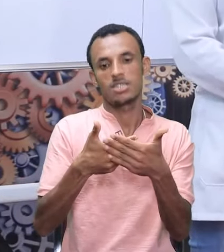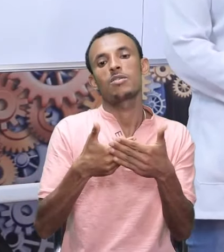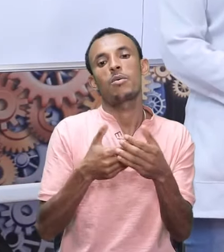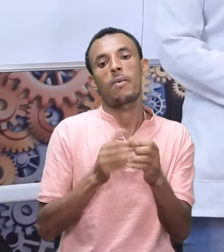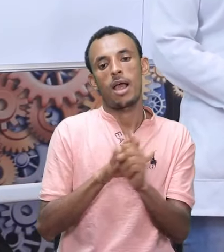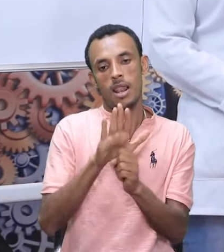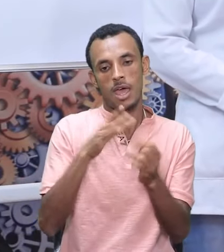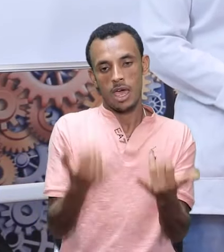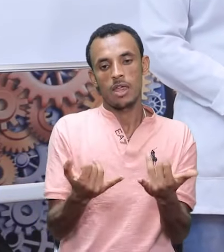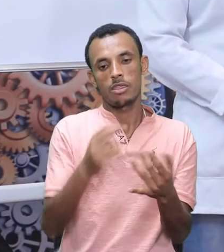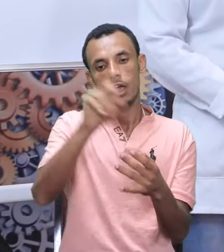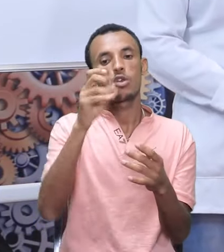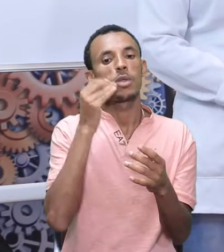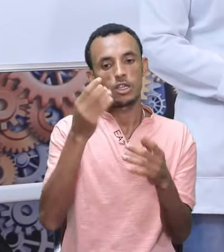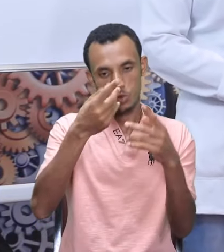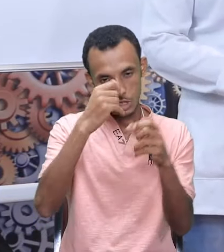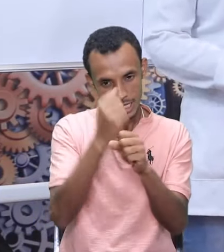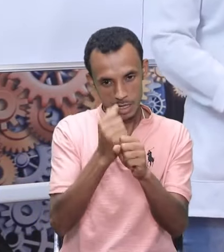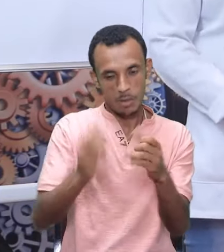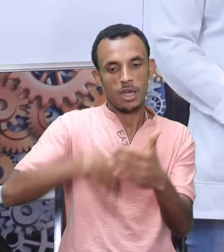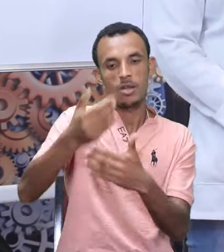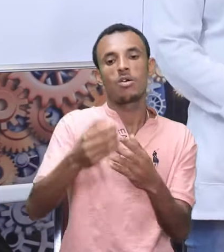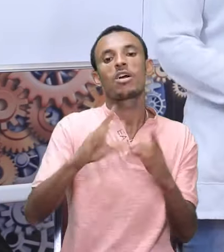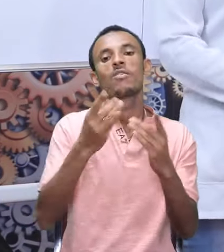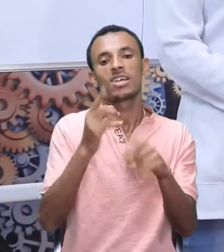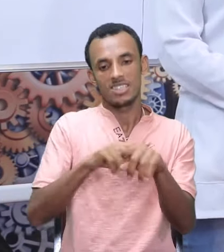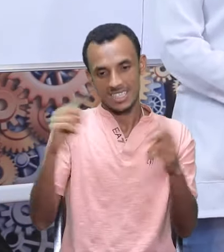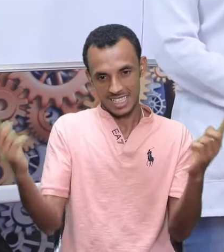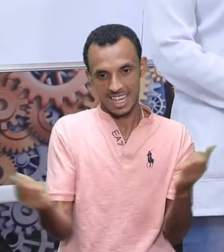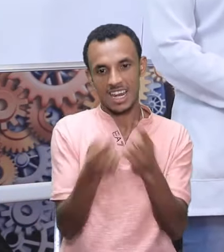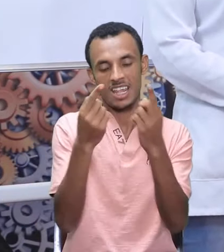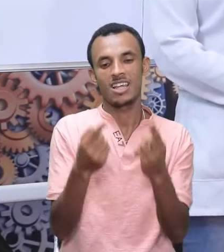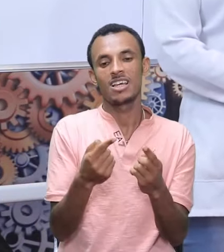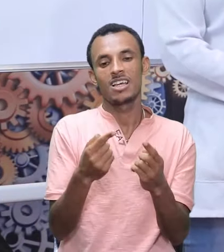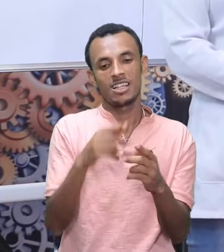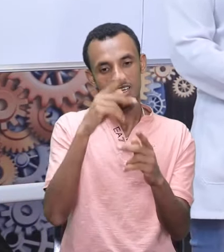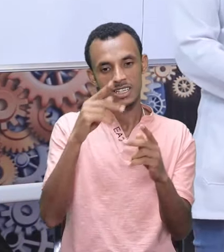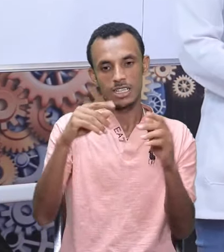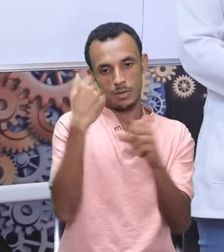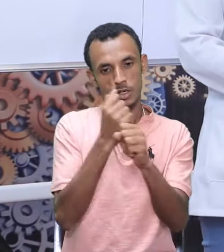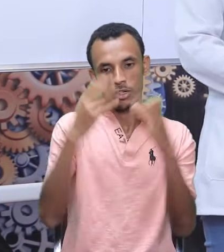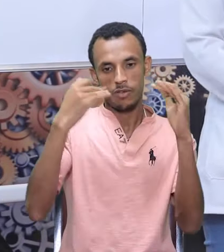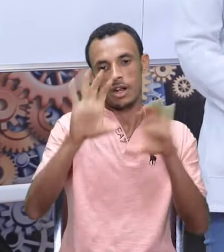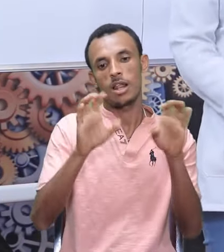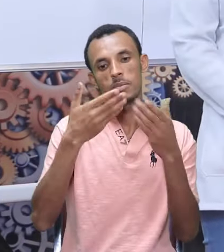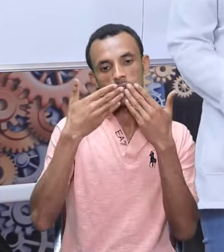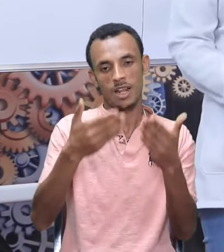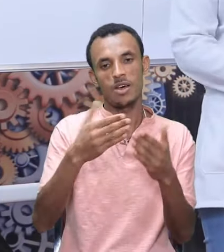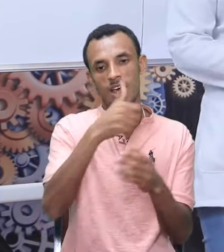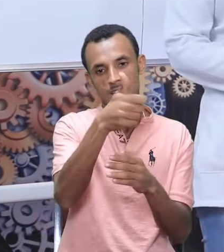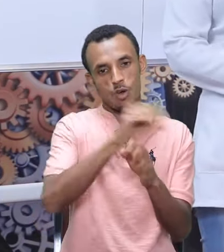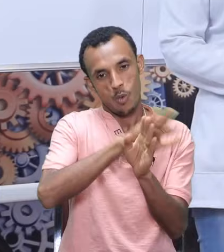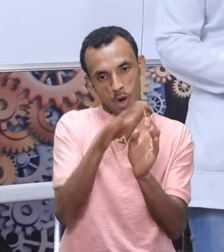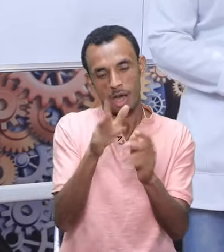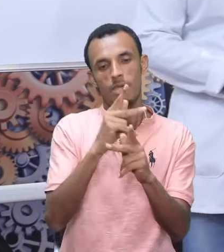እነዚህን ጥያቄዎች በቤታችሁ ሰርታችሁ በሚቀጥለው ክፍለ ጊዜ ስንገናኝ እንደምትሰርታችሁ እንደምትጠብቁኝ ተስፋ አለኝ። አመሰግናለሁ። ራሳችሁ